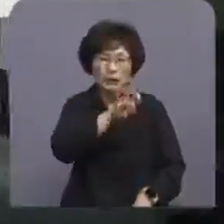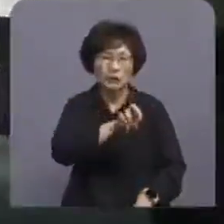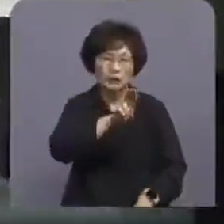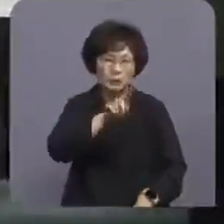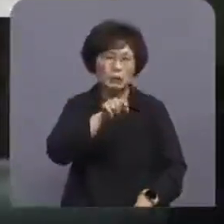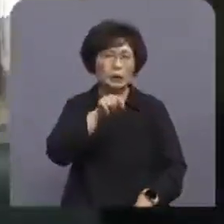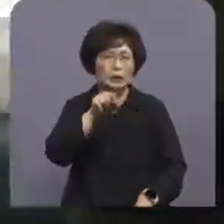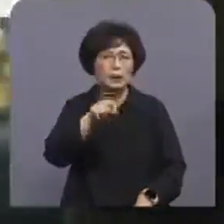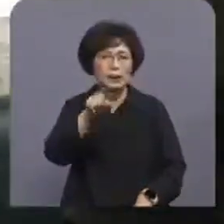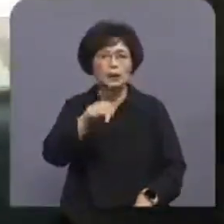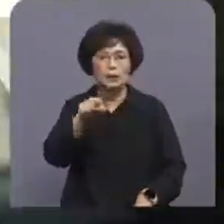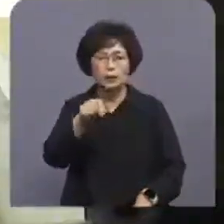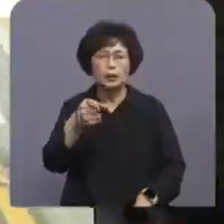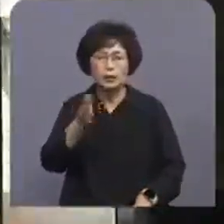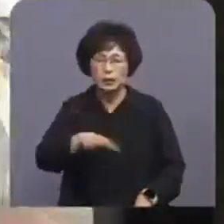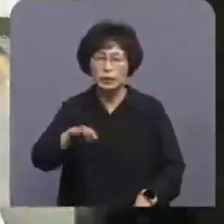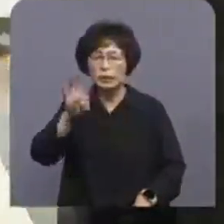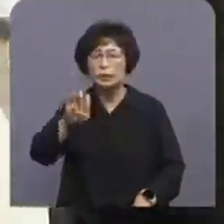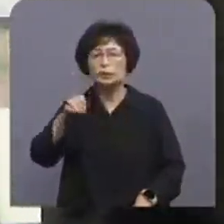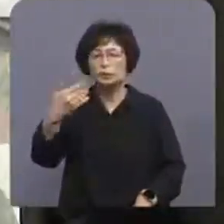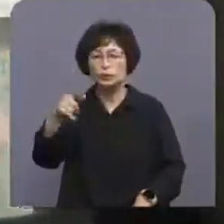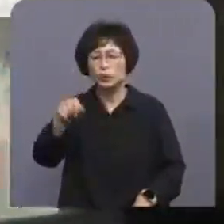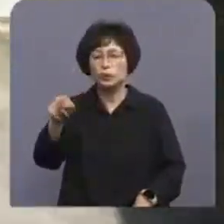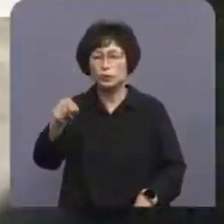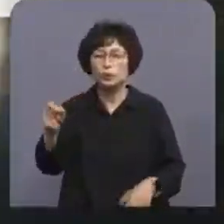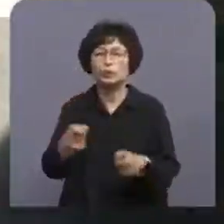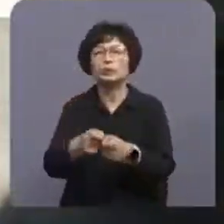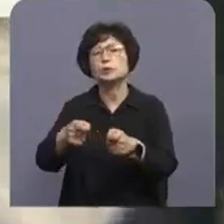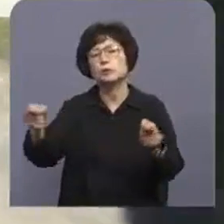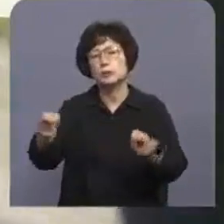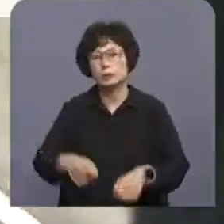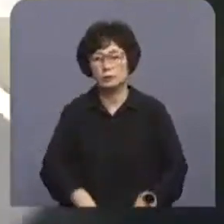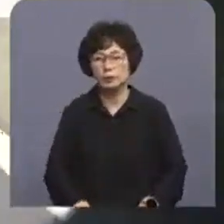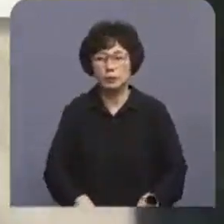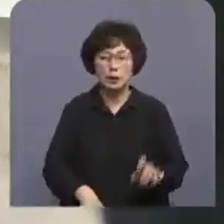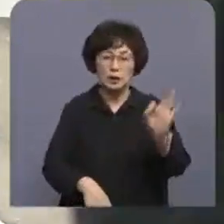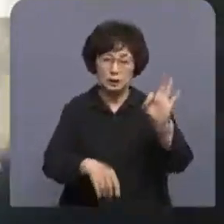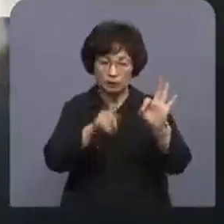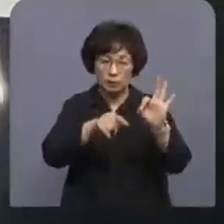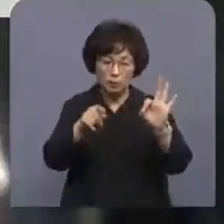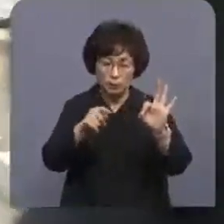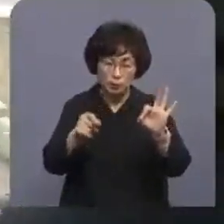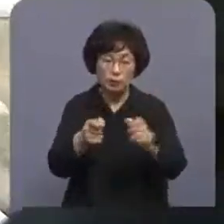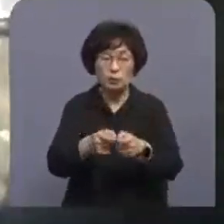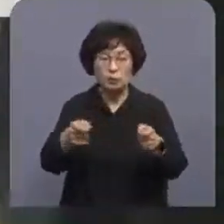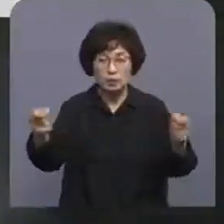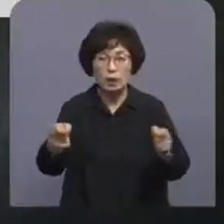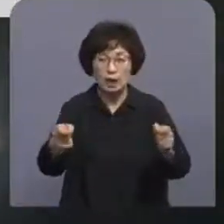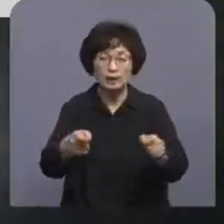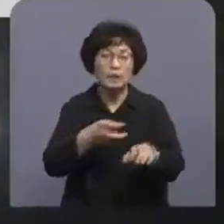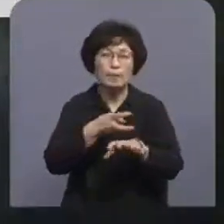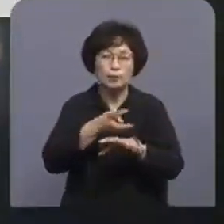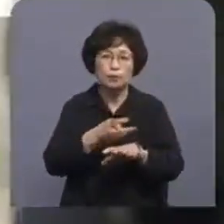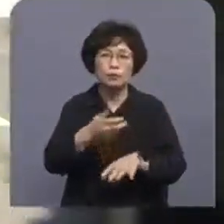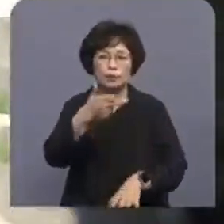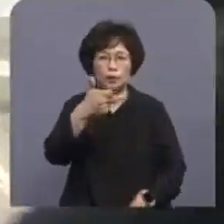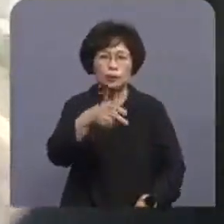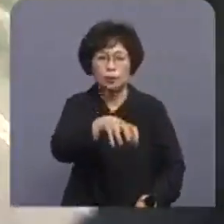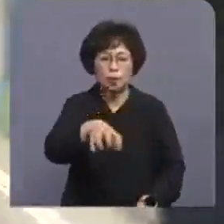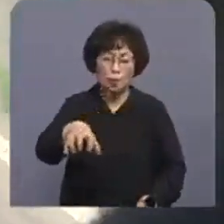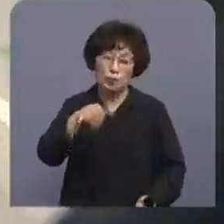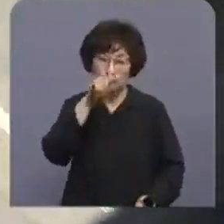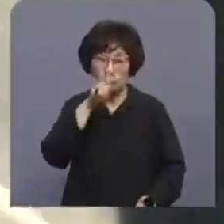42km에서 49km로 길어졌습니다. 10km 이상 늘어난 시내버스도